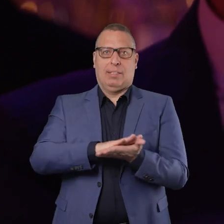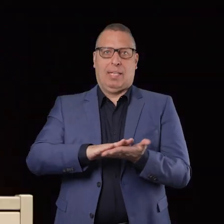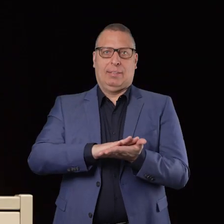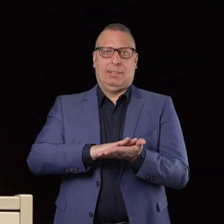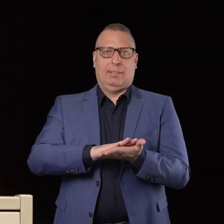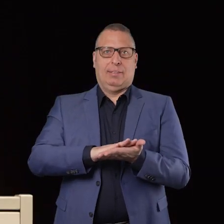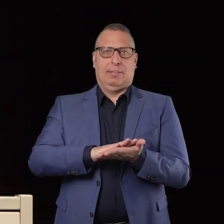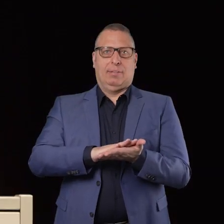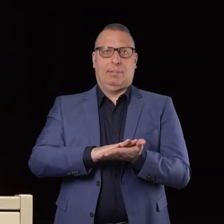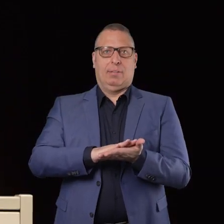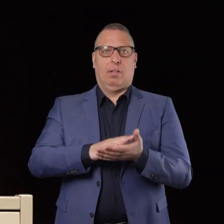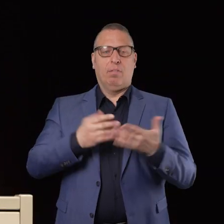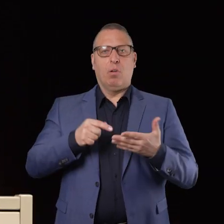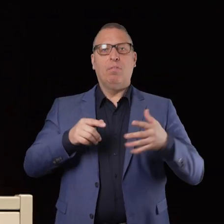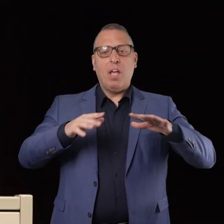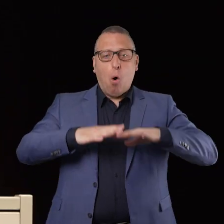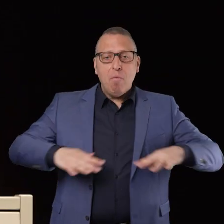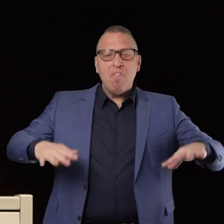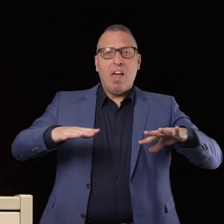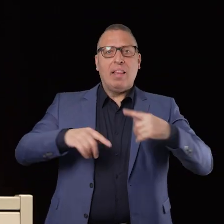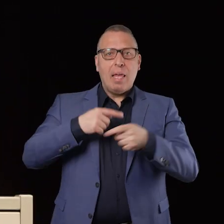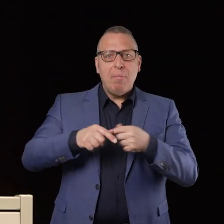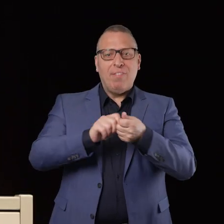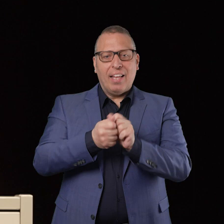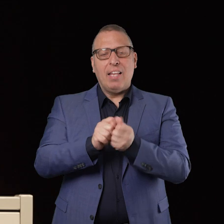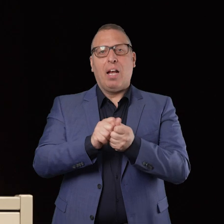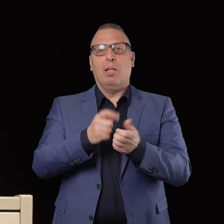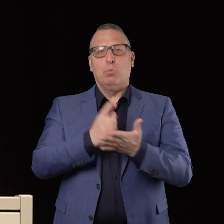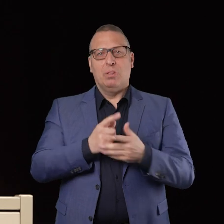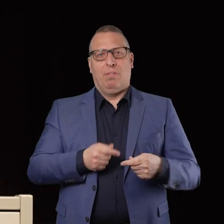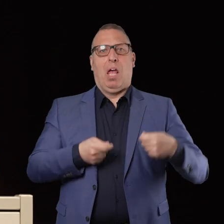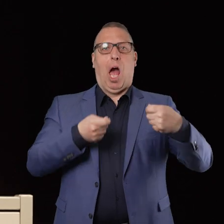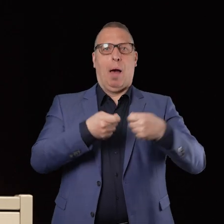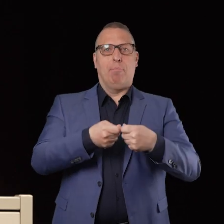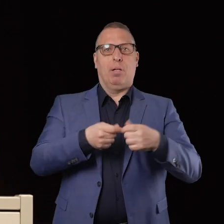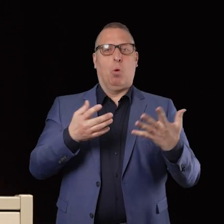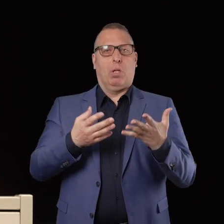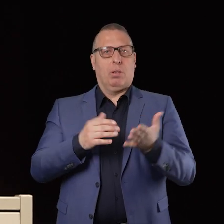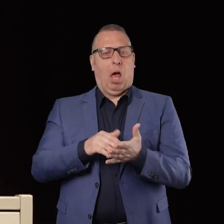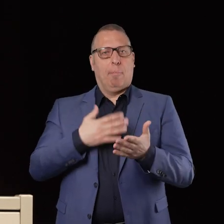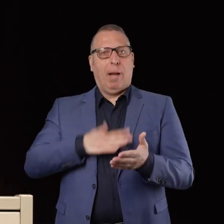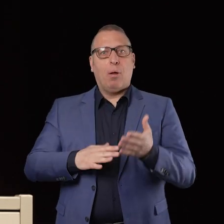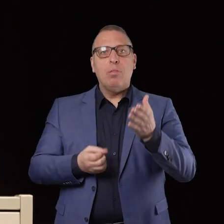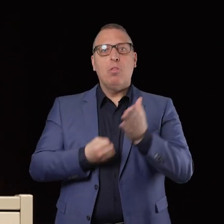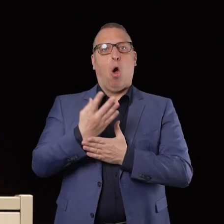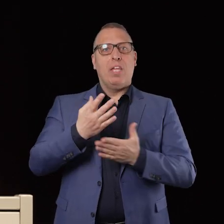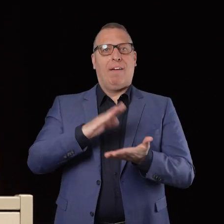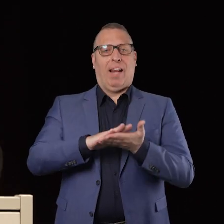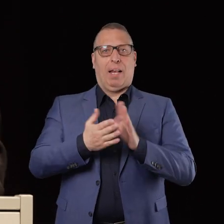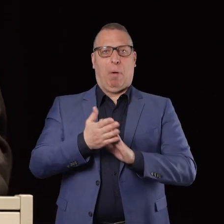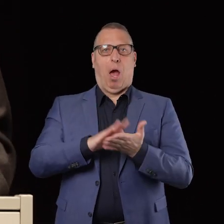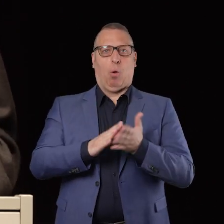Grundlagen des sich ändernden Umfelds immer wieder angepasst werden müssen oder es neuer Vereinbarungen